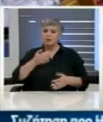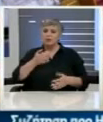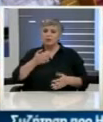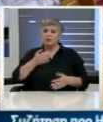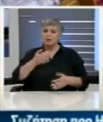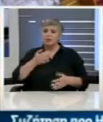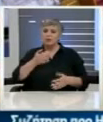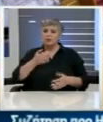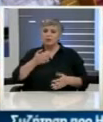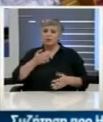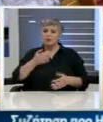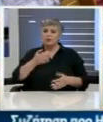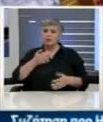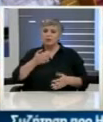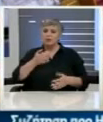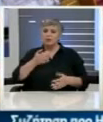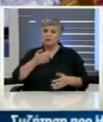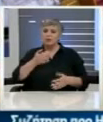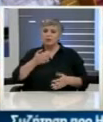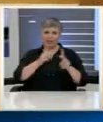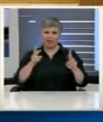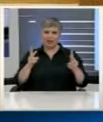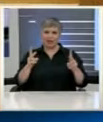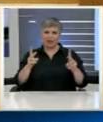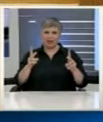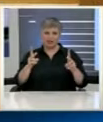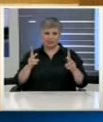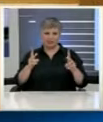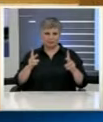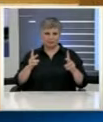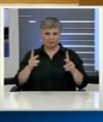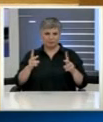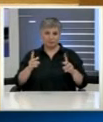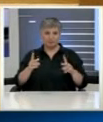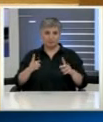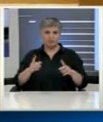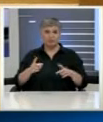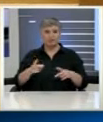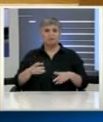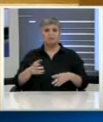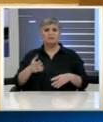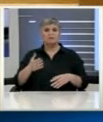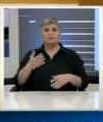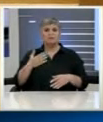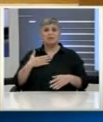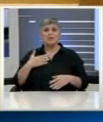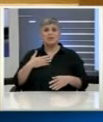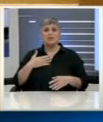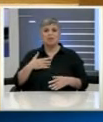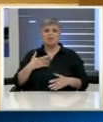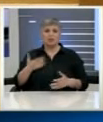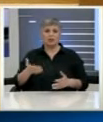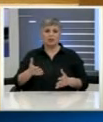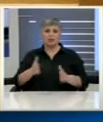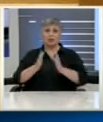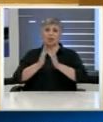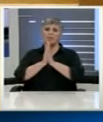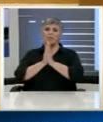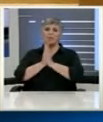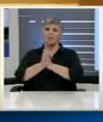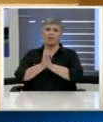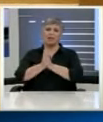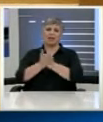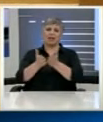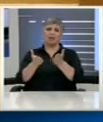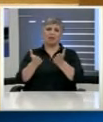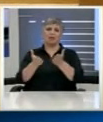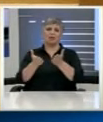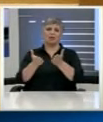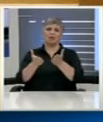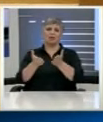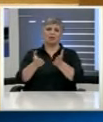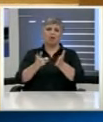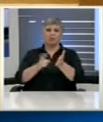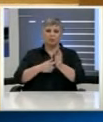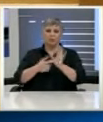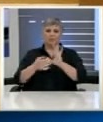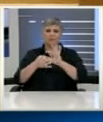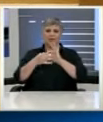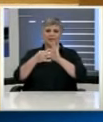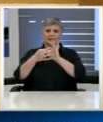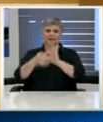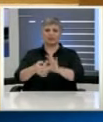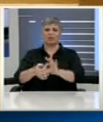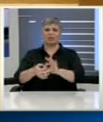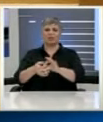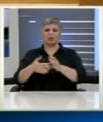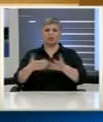ησυχία θέλω να σας θέλω να σας θυμ σας παρακαλώ σταματήστε επιτέλους εντάξει θα